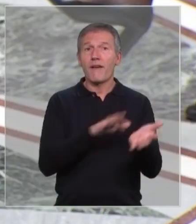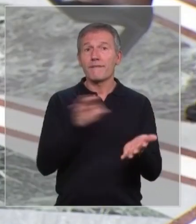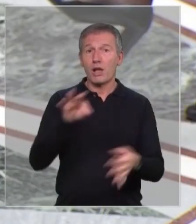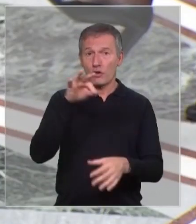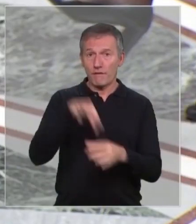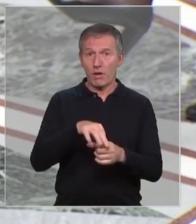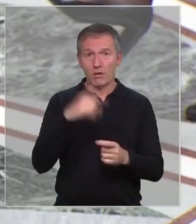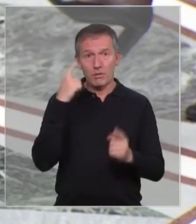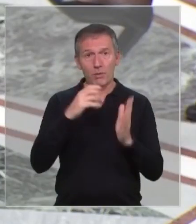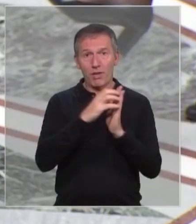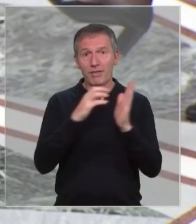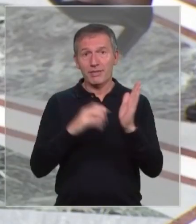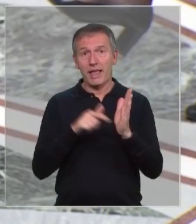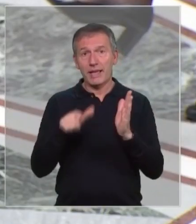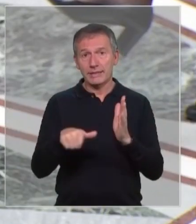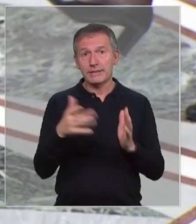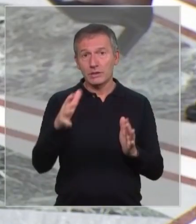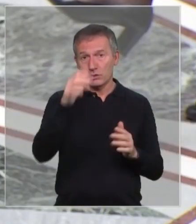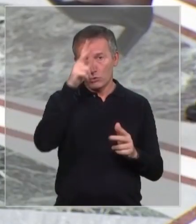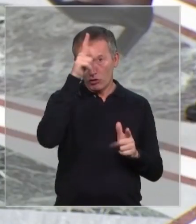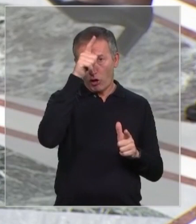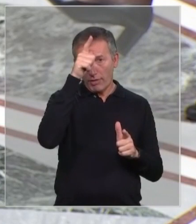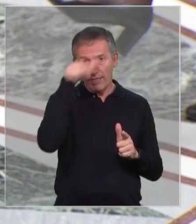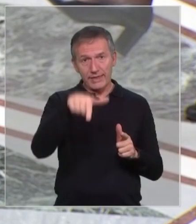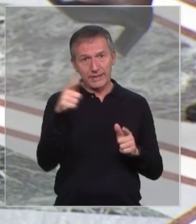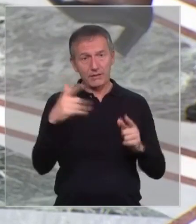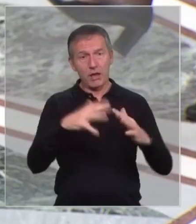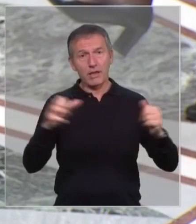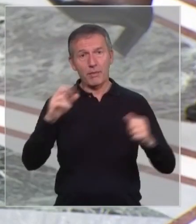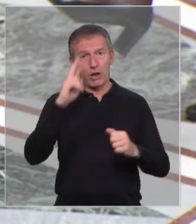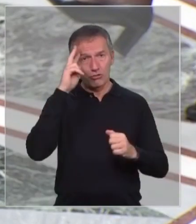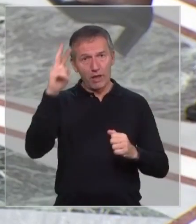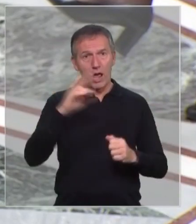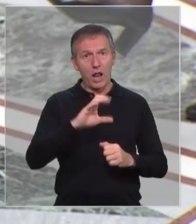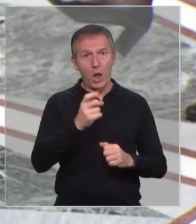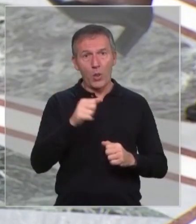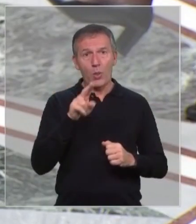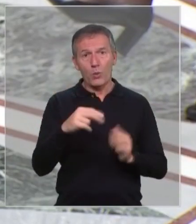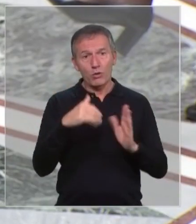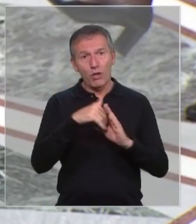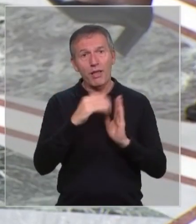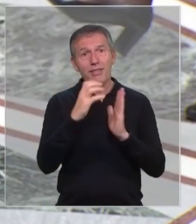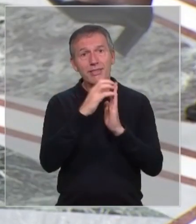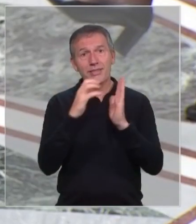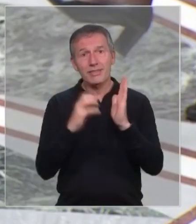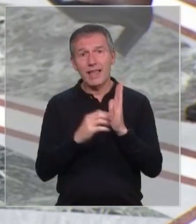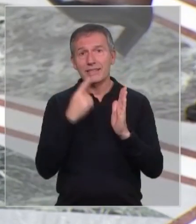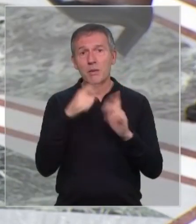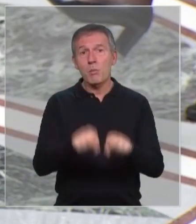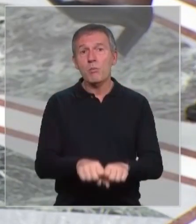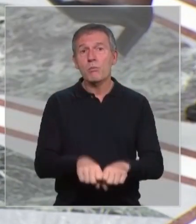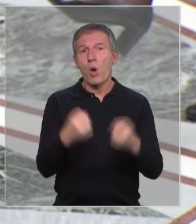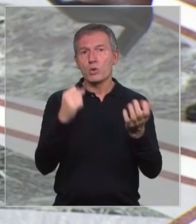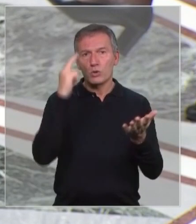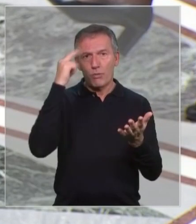en faveur du texte jordanien présenté à l'Assemblée générale des Nations unies, texte qui appelait à la mise en place d'une trêve humanitaire menant à